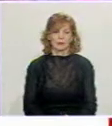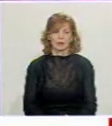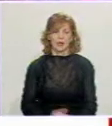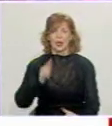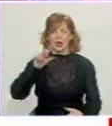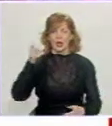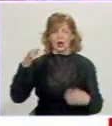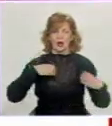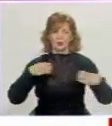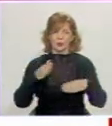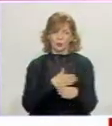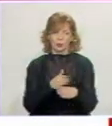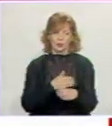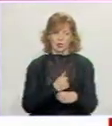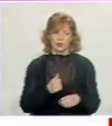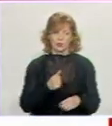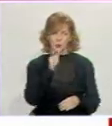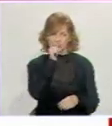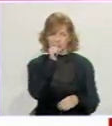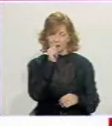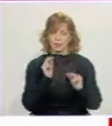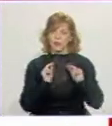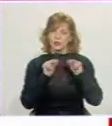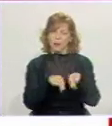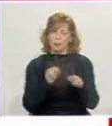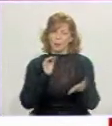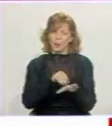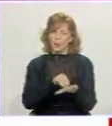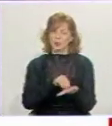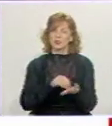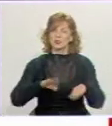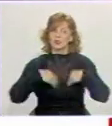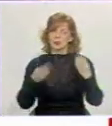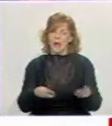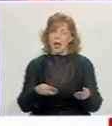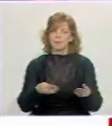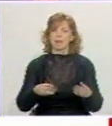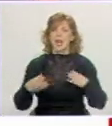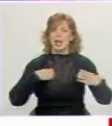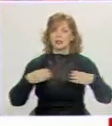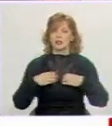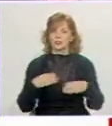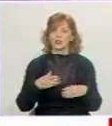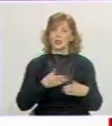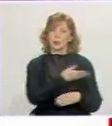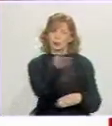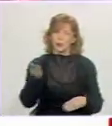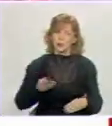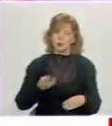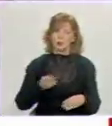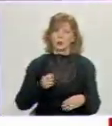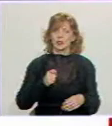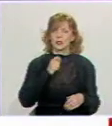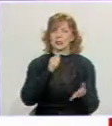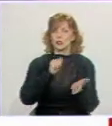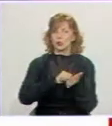Gala Teatrului Național din Craiova 2017 și-a propus să reunească și să răsplătească publicul fidel, artiștii, voluntarii și jurnaliștii care au fost